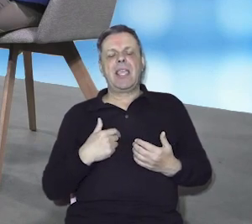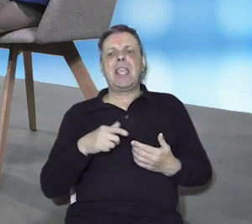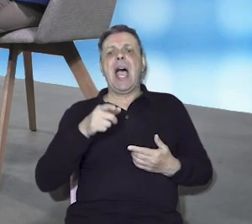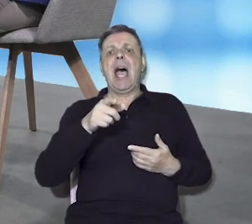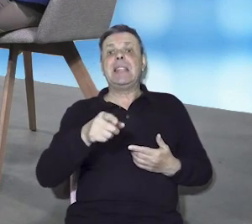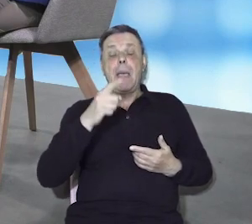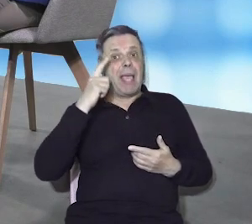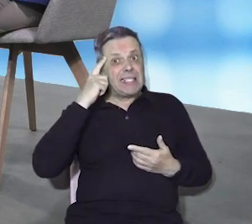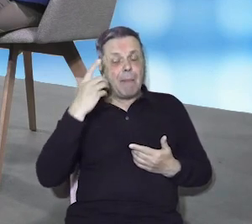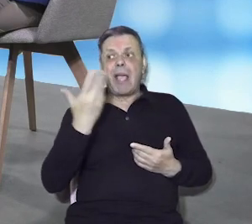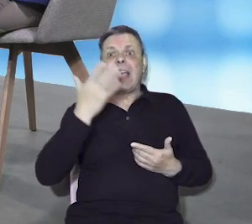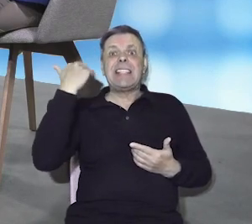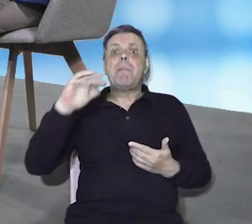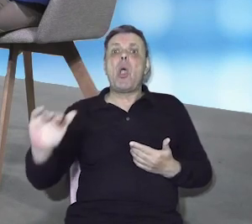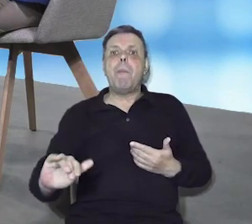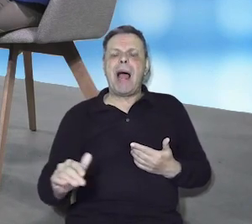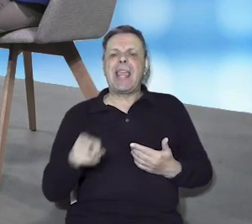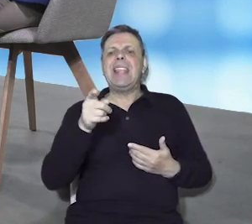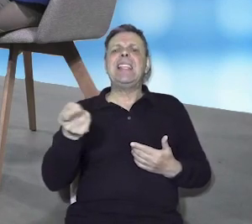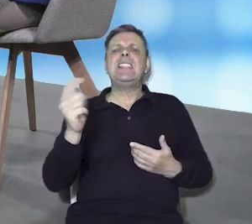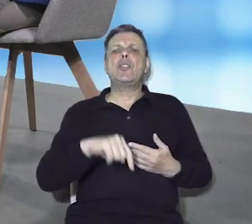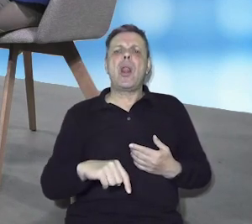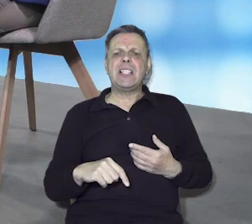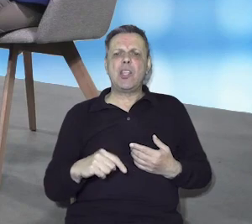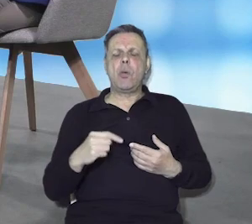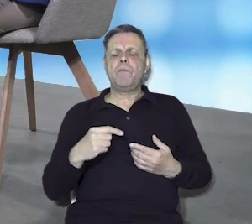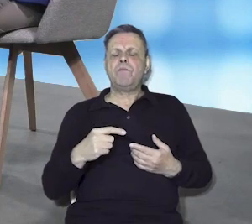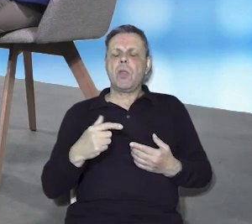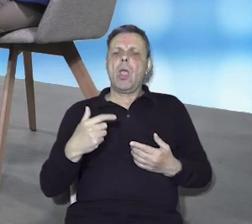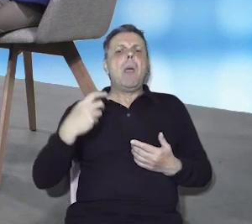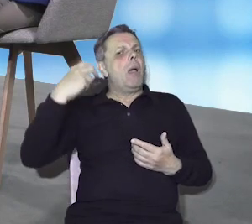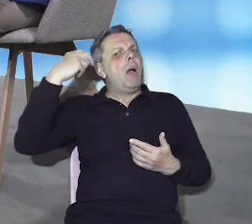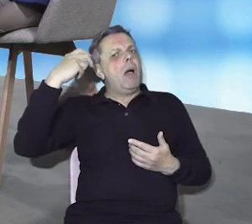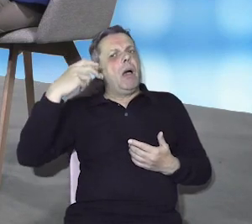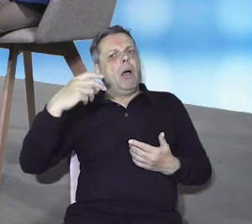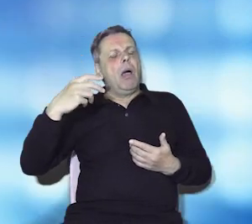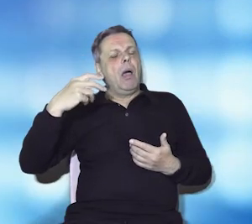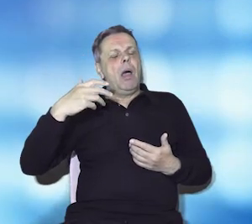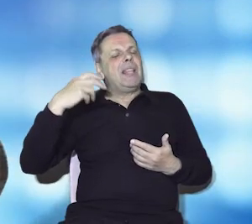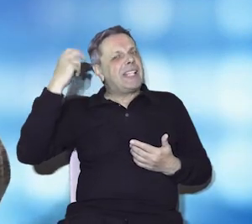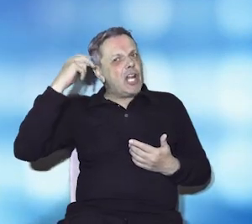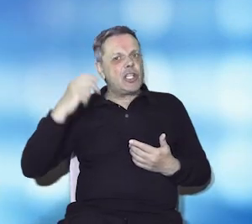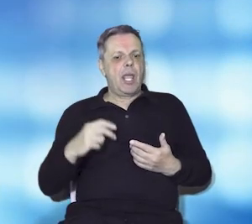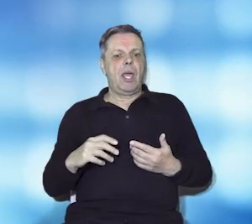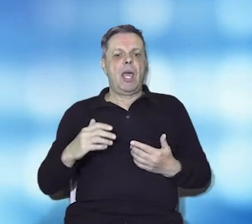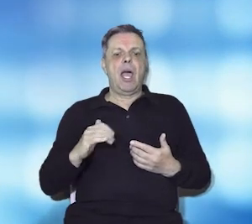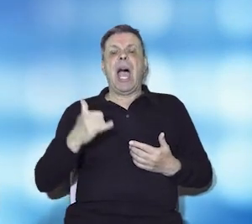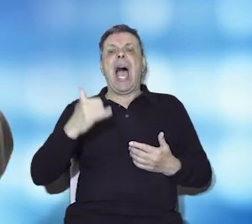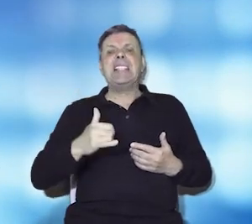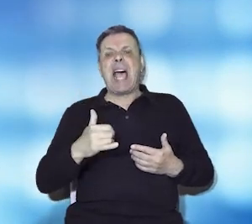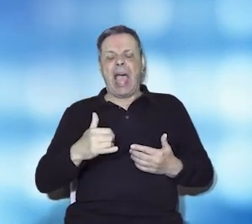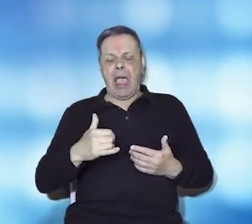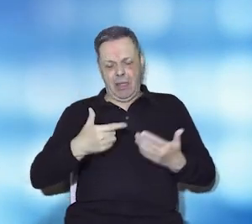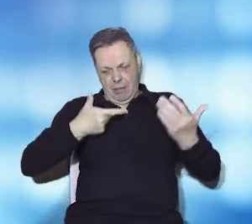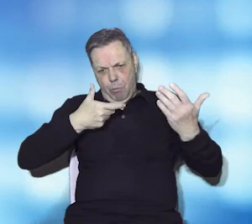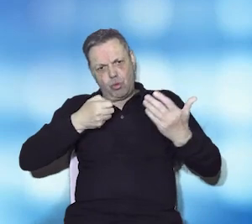znam. Kad si bio mali, dolazio si mi na potrešnje i tako dalje, a sad mu gura kalašnikov pod nos. Mm-hmm.